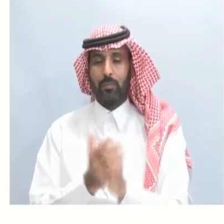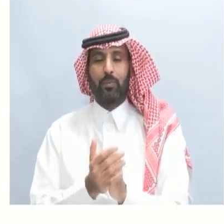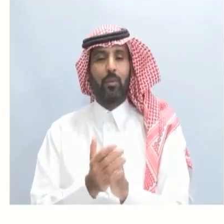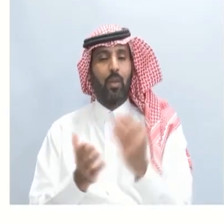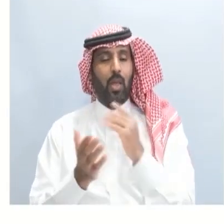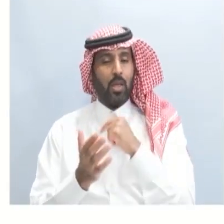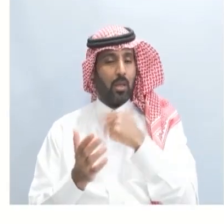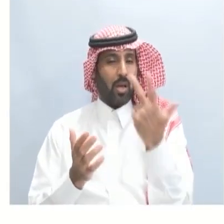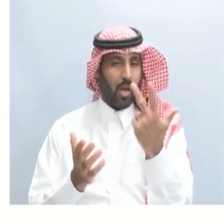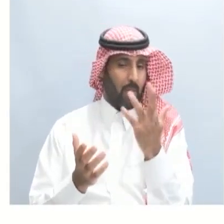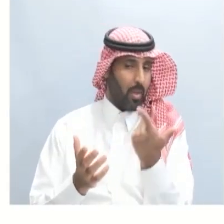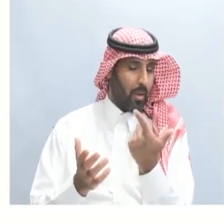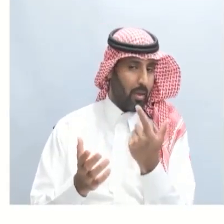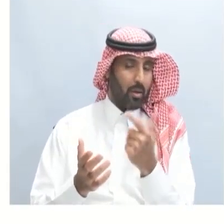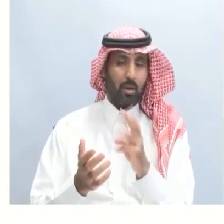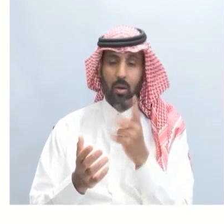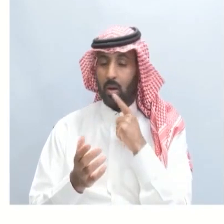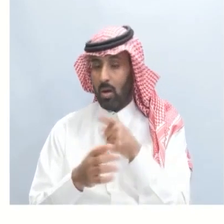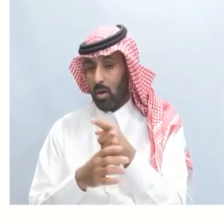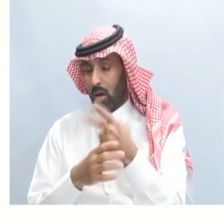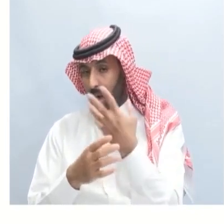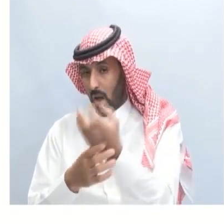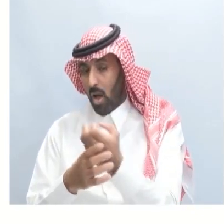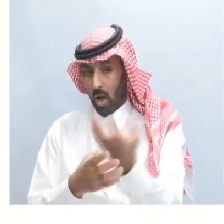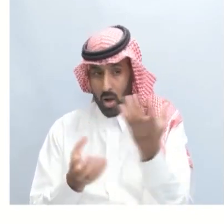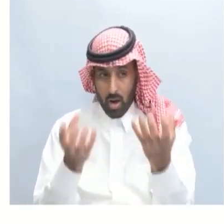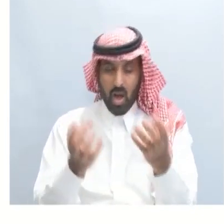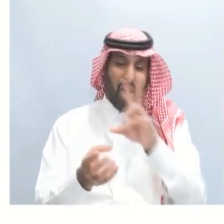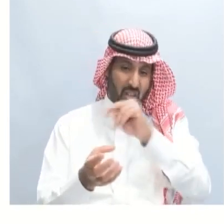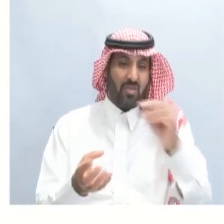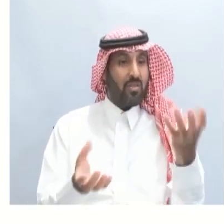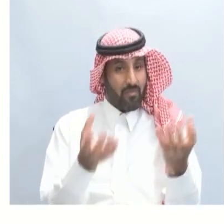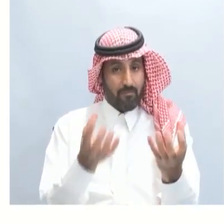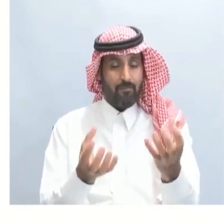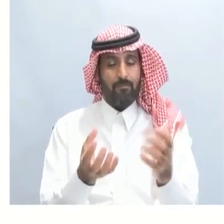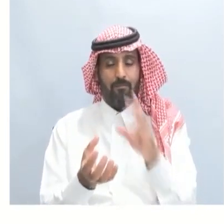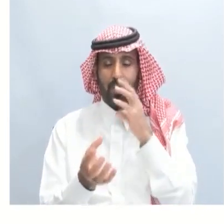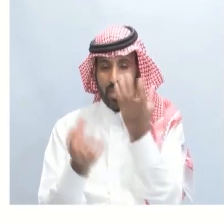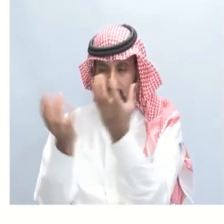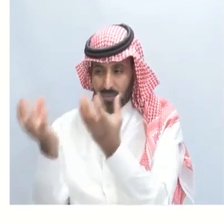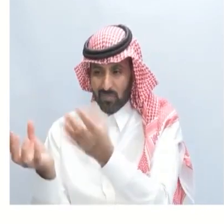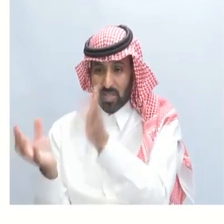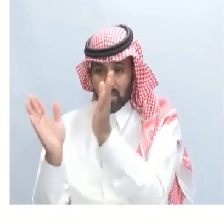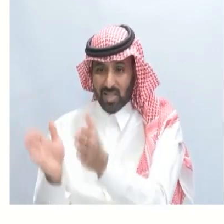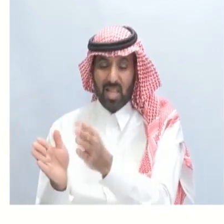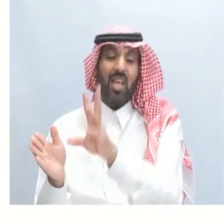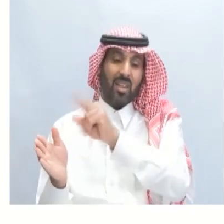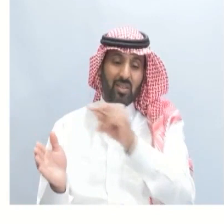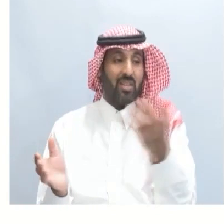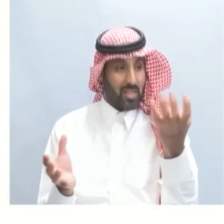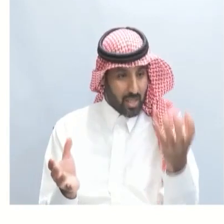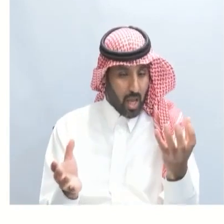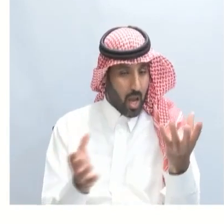في رقم ثلاثه ماذا فعلت قمت باخذ كتل متساويه يعني اخذت الكف يمين زي الكف يسار كم